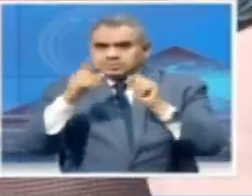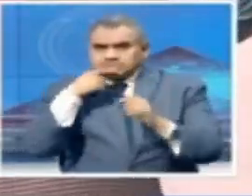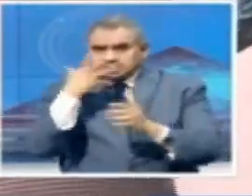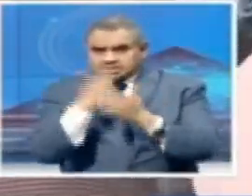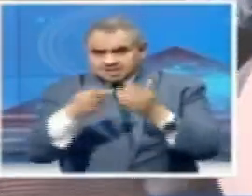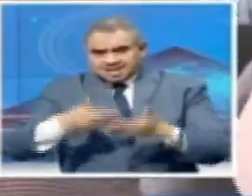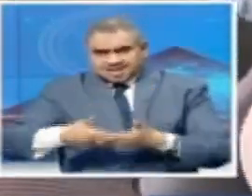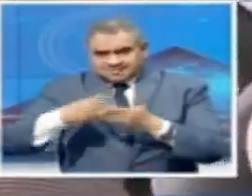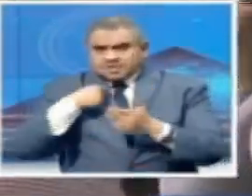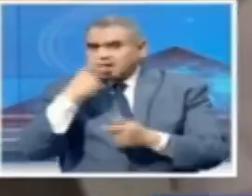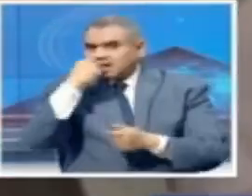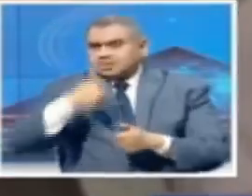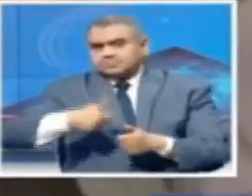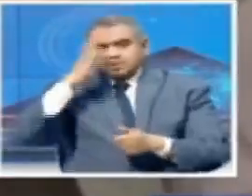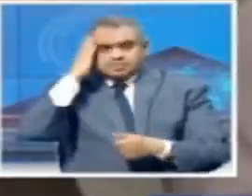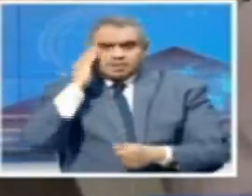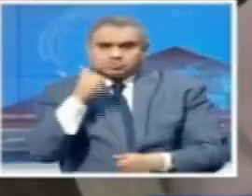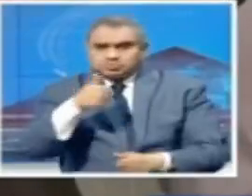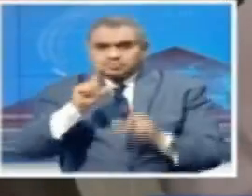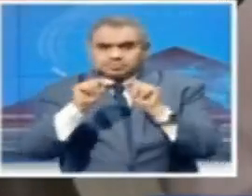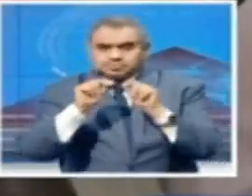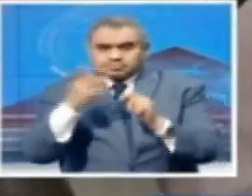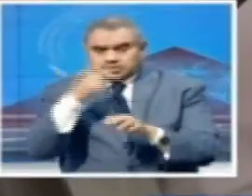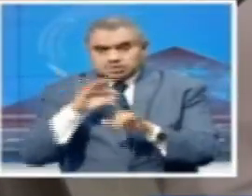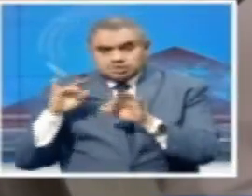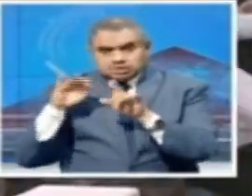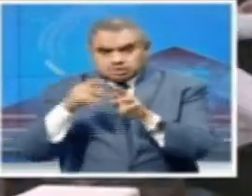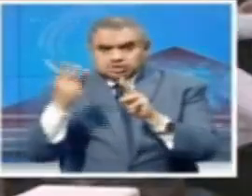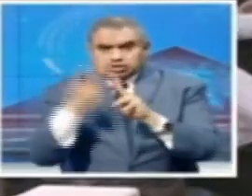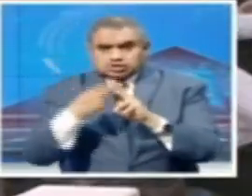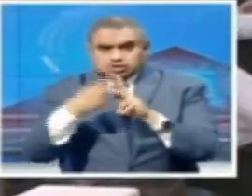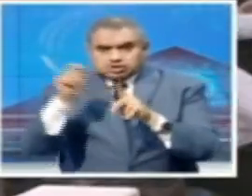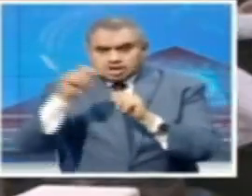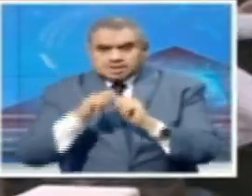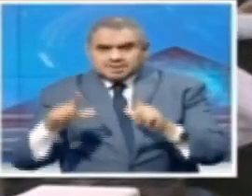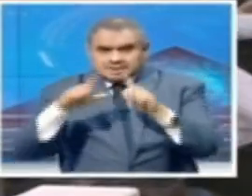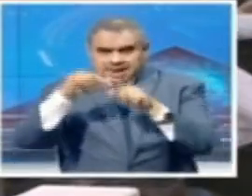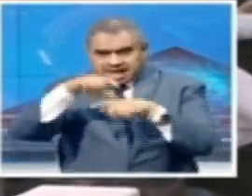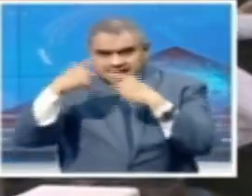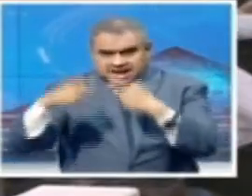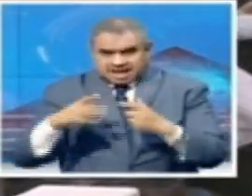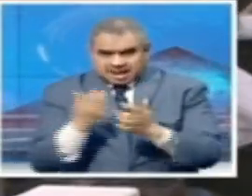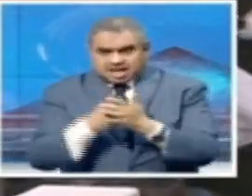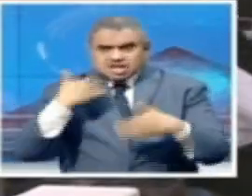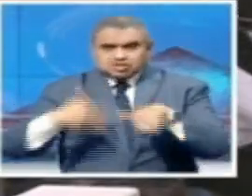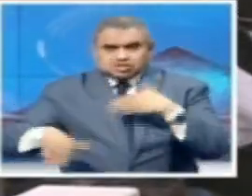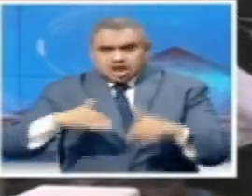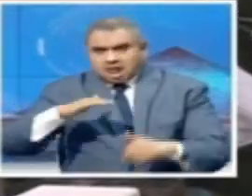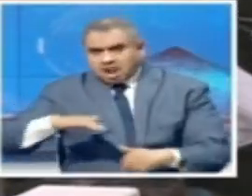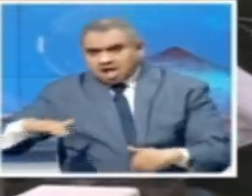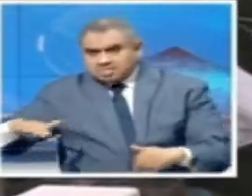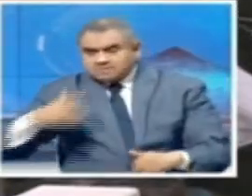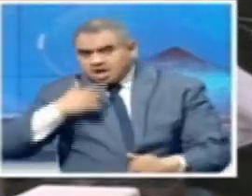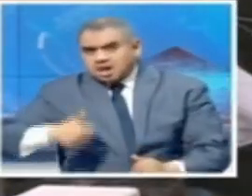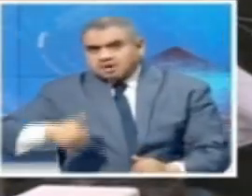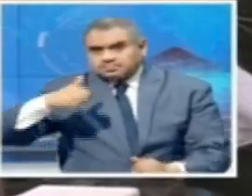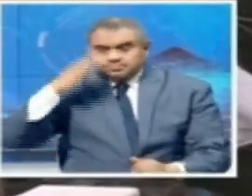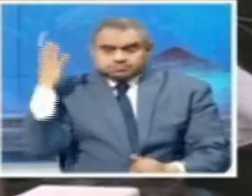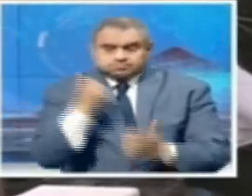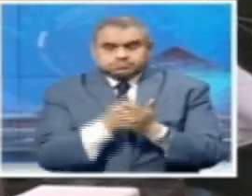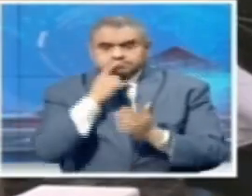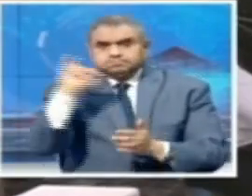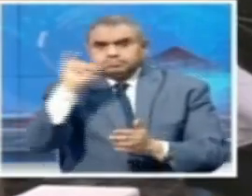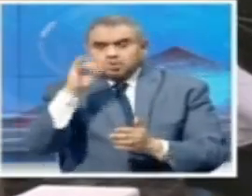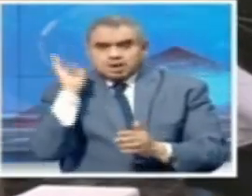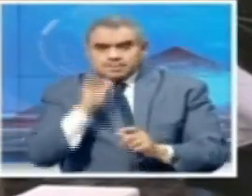البيبي عادي ما فيش اي مشكله الحمد لله. إقبال المواطنين على لجان التطعيم ضد مرض شلل الأطفال يؤكد على يوم الكامل بأهمية تلك